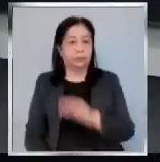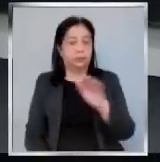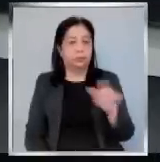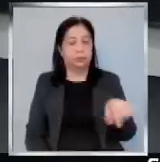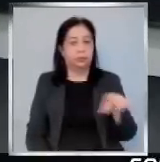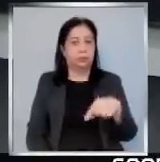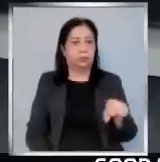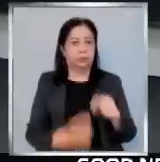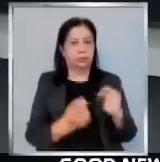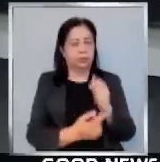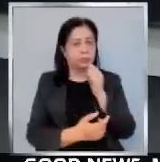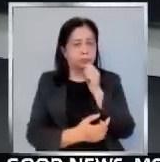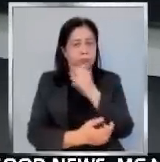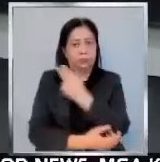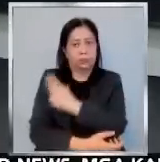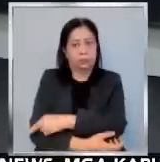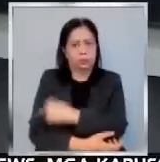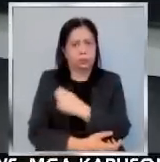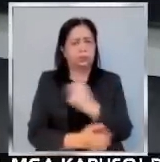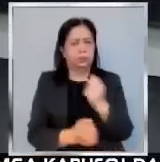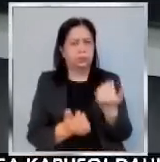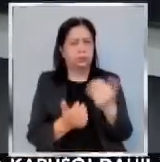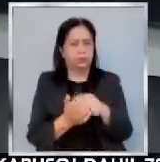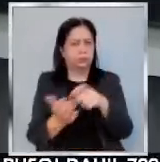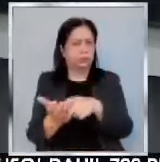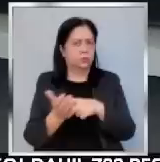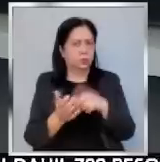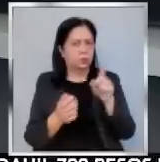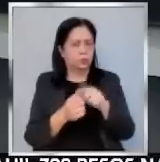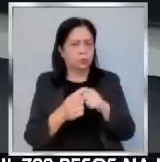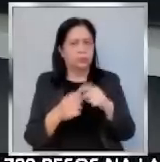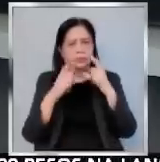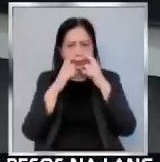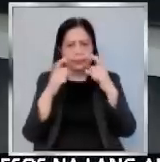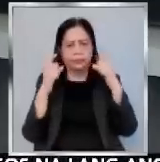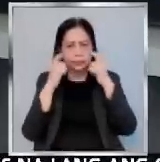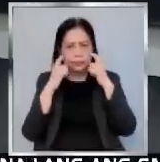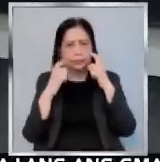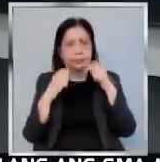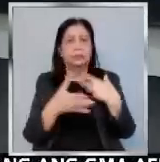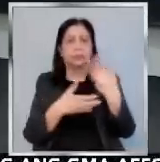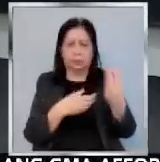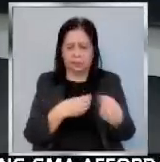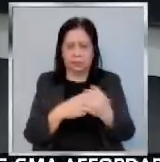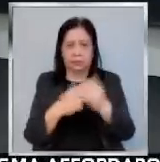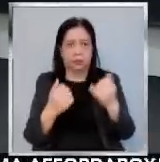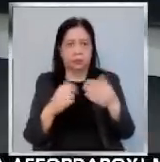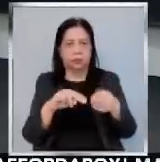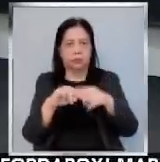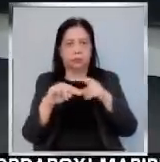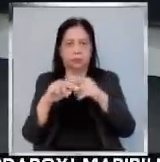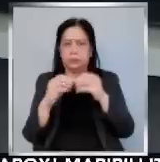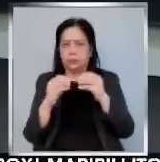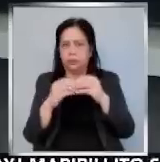mga pribadong ospital na gawin na muling mandatory ang pagsusuot ng face mask sa labas ngayong tumataas ang mga